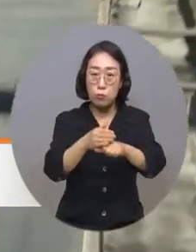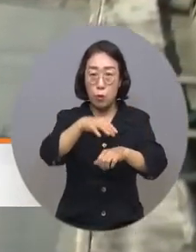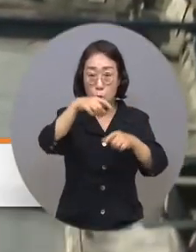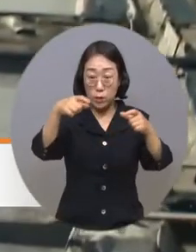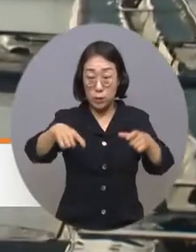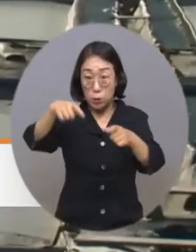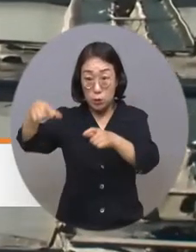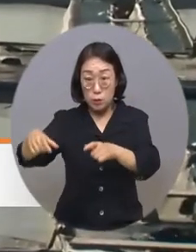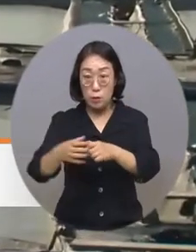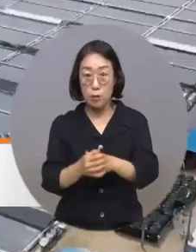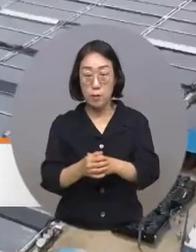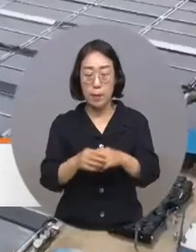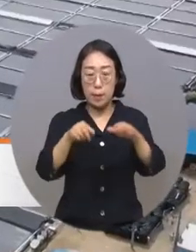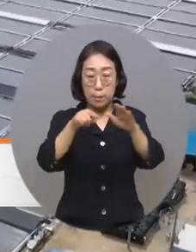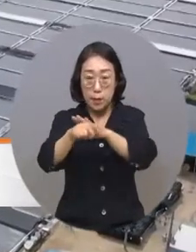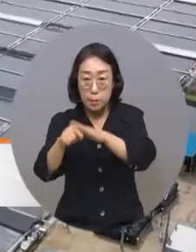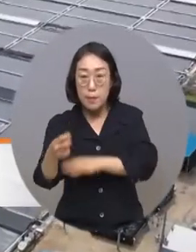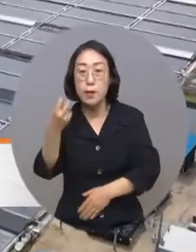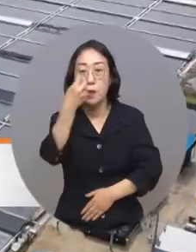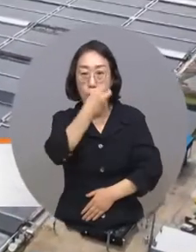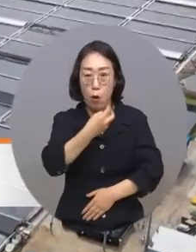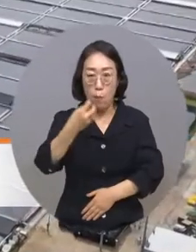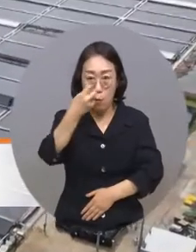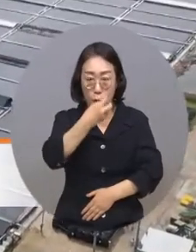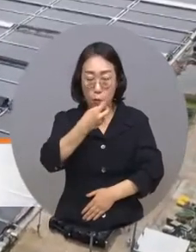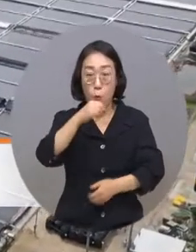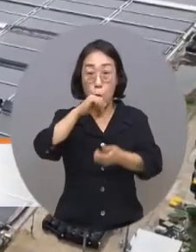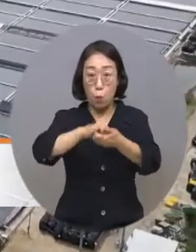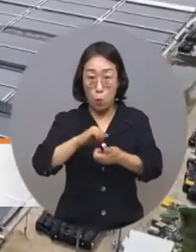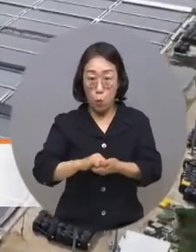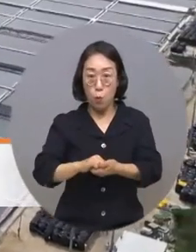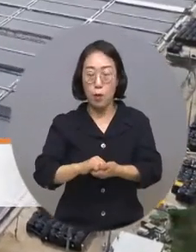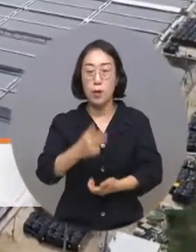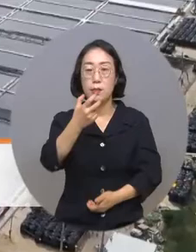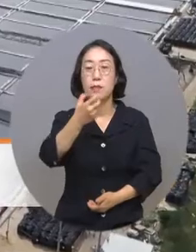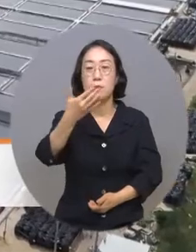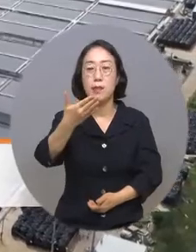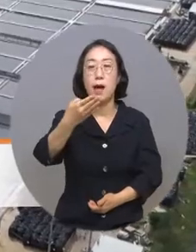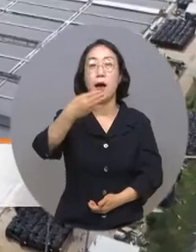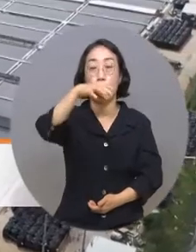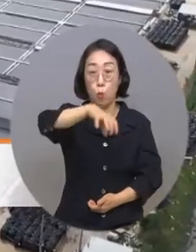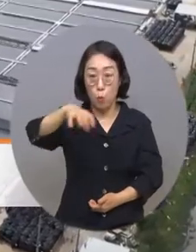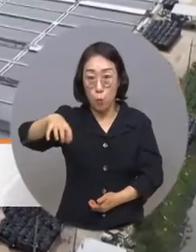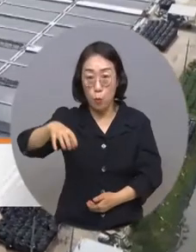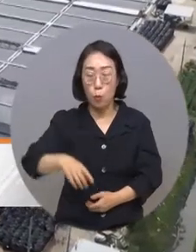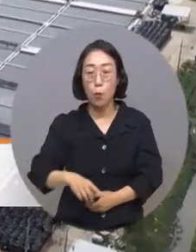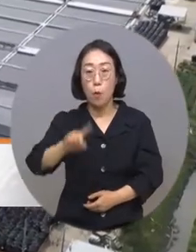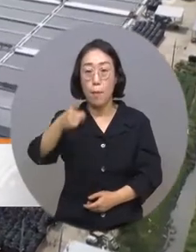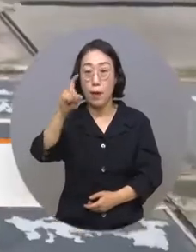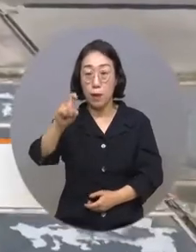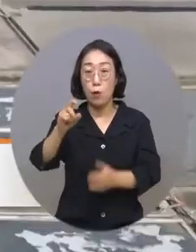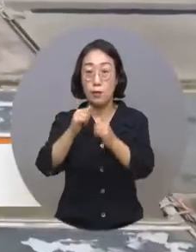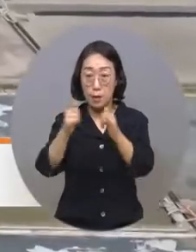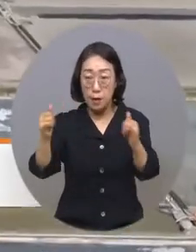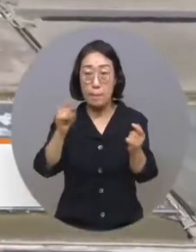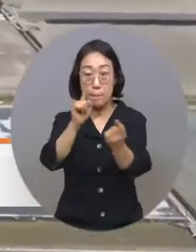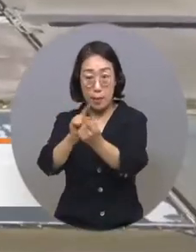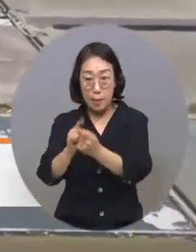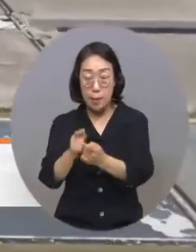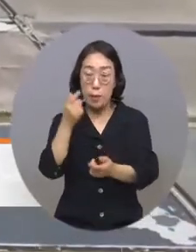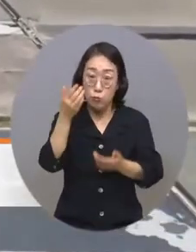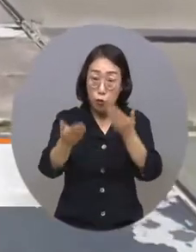현장 정기 점검에 나서 고용 염전 74개 소와 근로자 200 10명에 대한 점검을 완료해